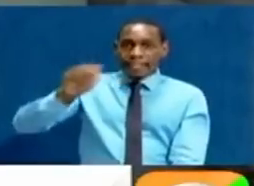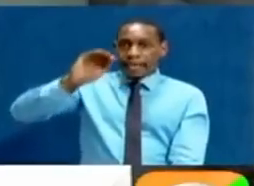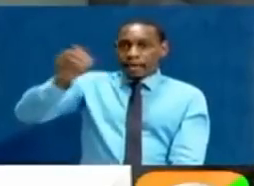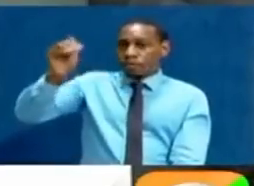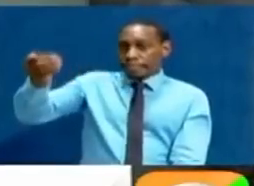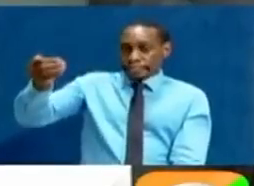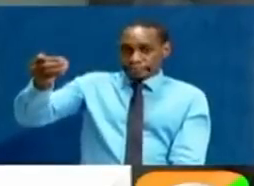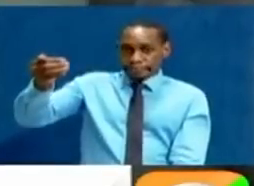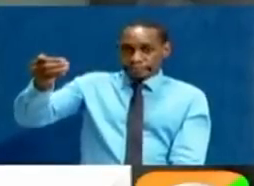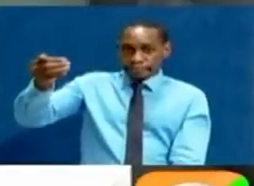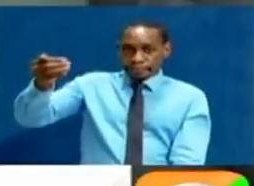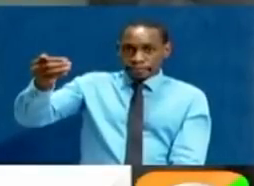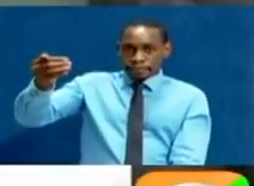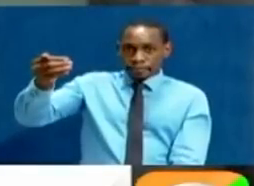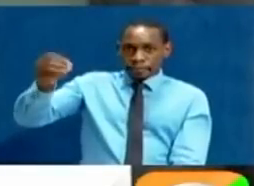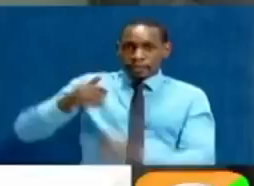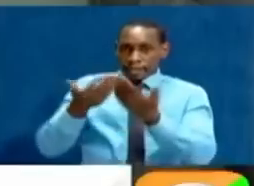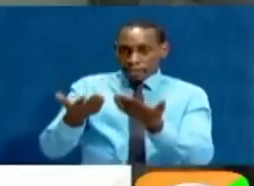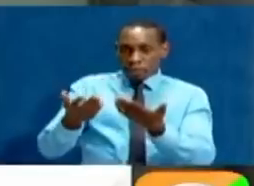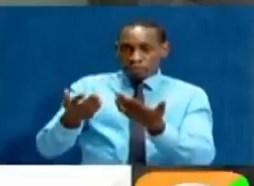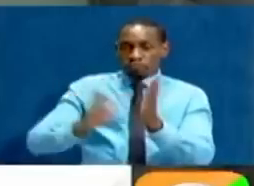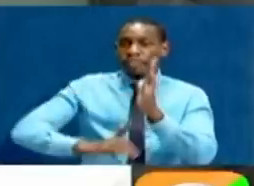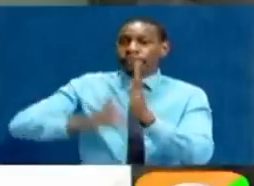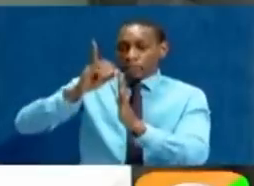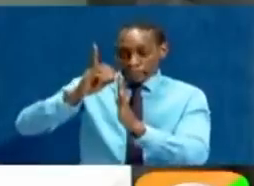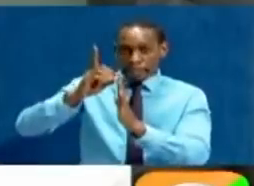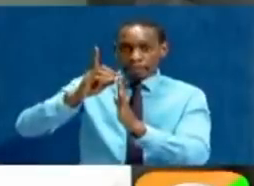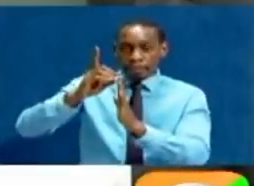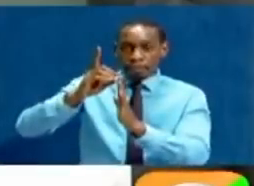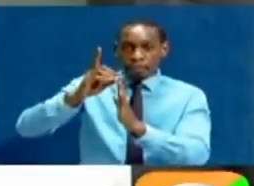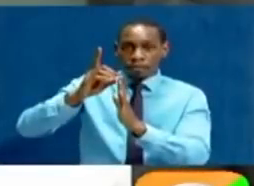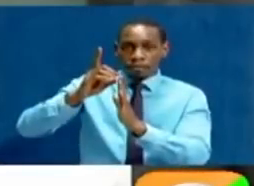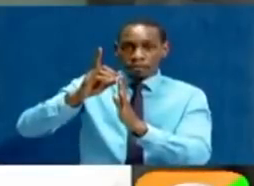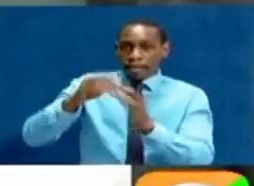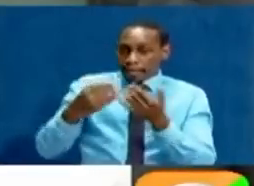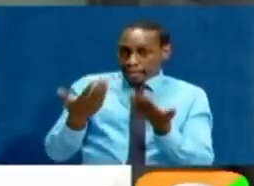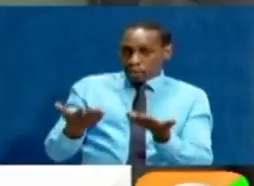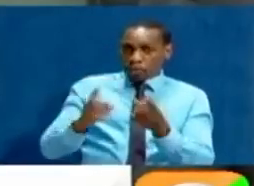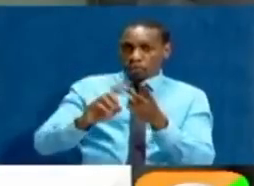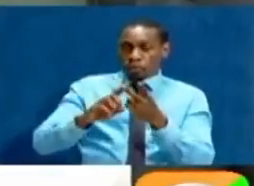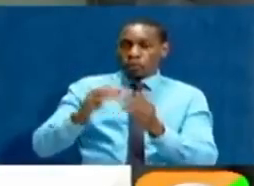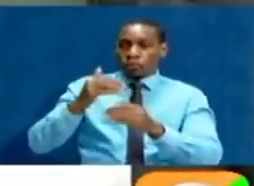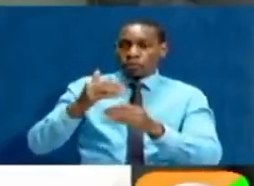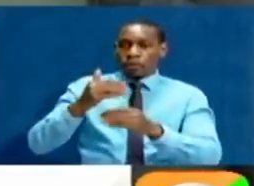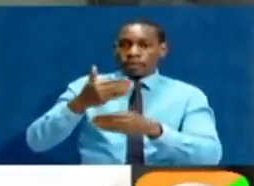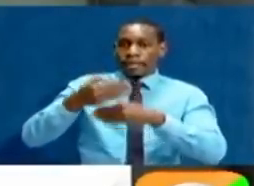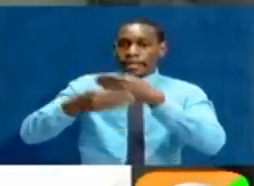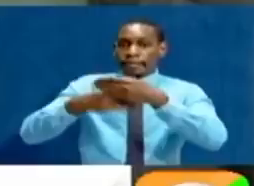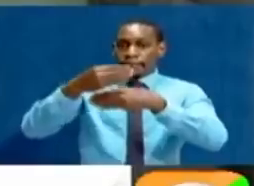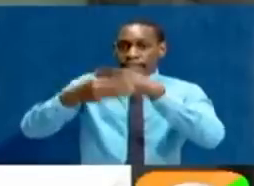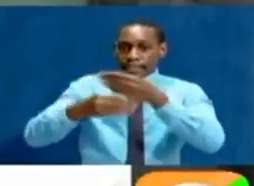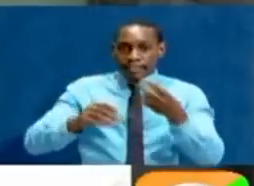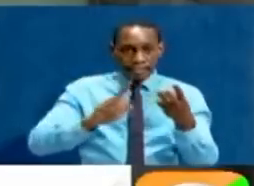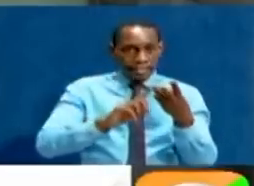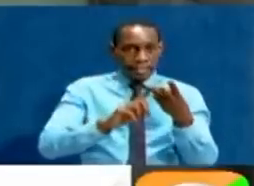county in terms of development, in terms of infrastructure, and